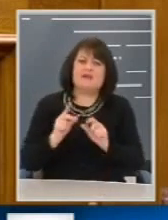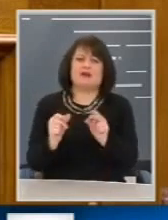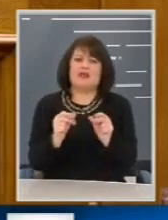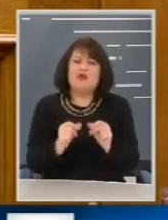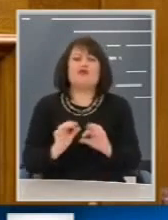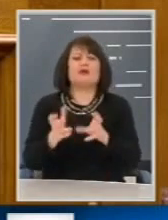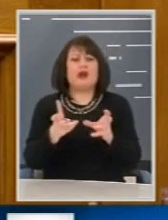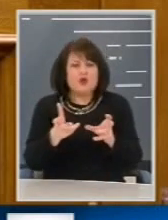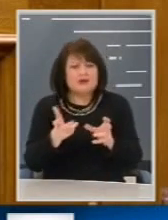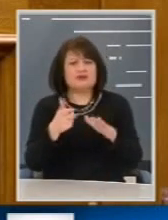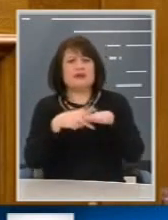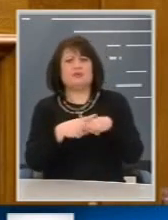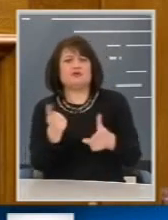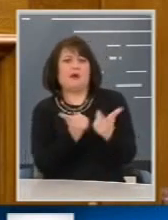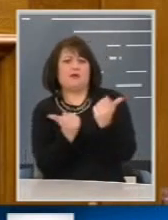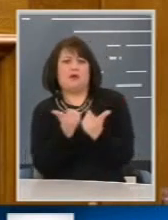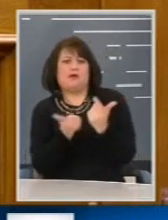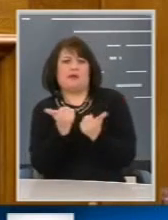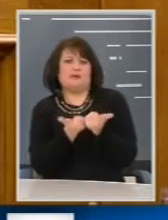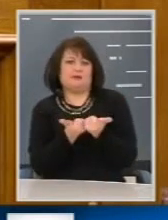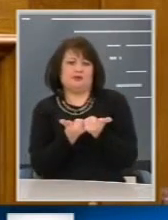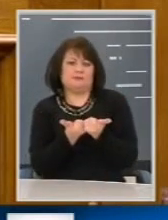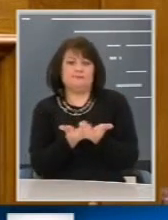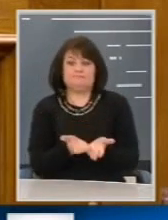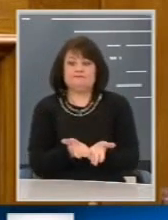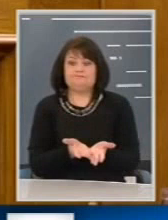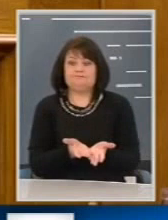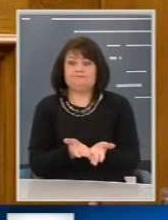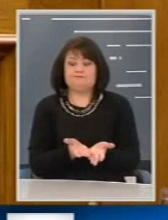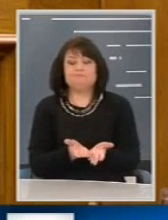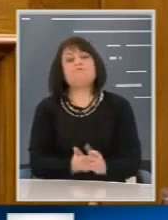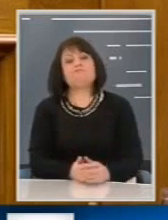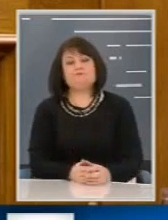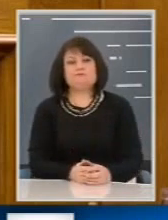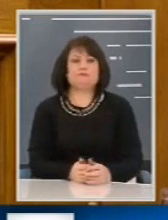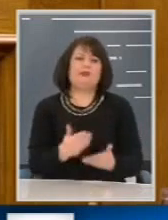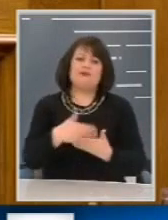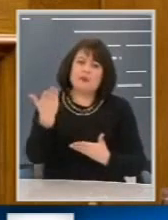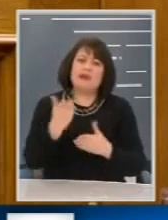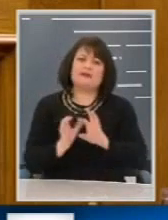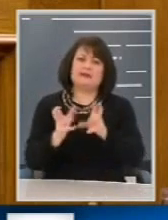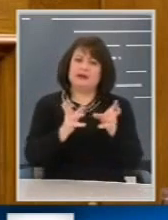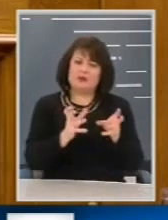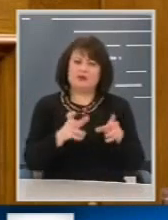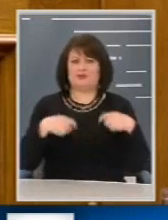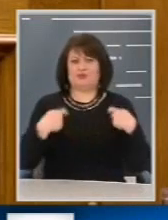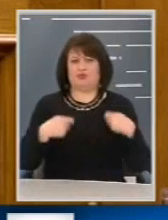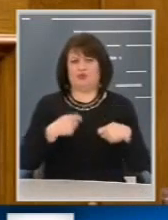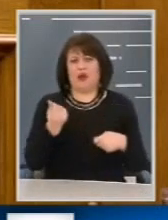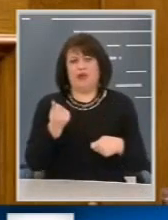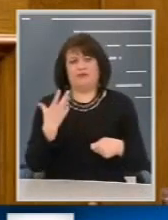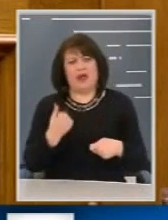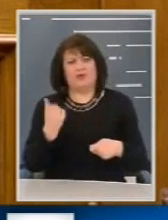και τηλεοπτικών σταθμών. Αυτούς τους σταθμούς που ανήκαν και εφημερίδες που ανήκαν σε πολύ πλούσιους κατά τα